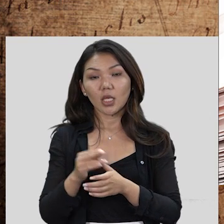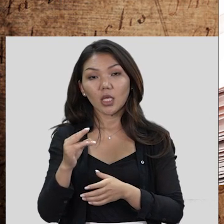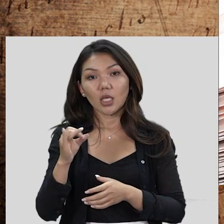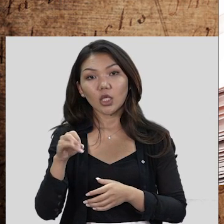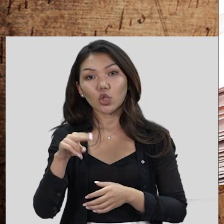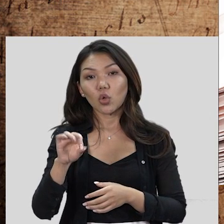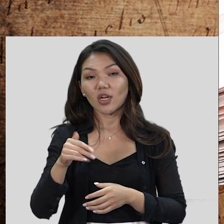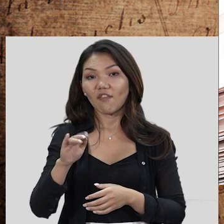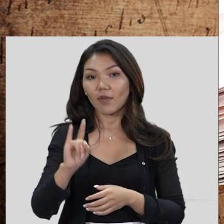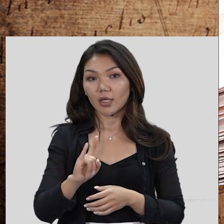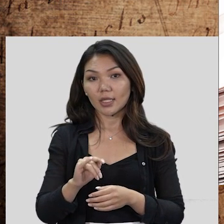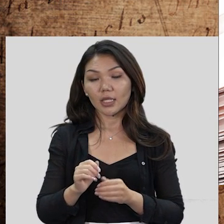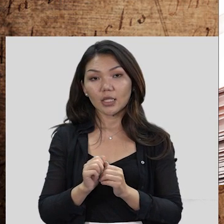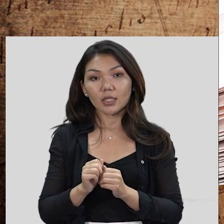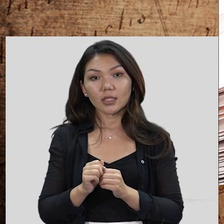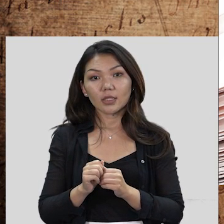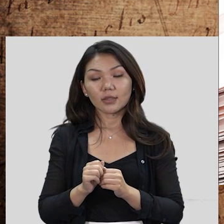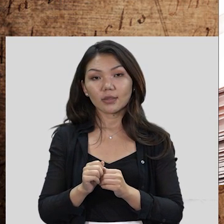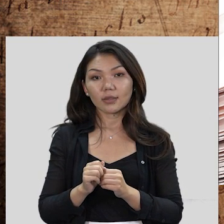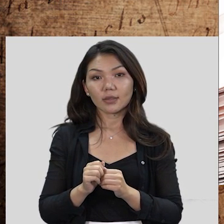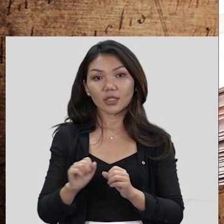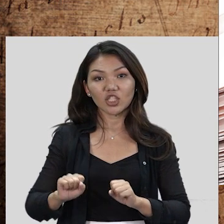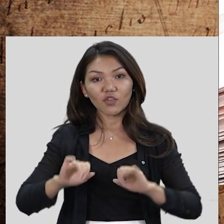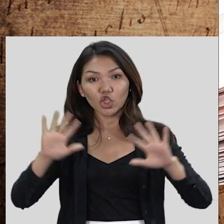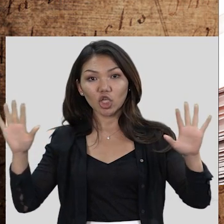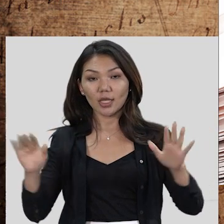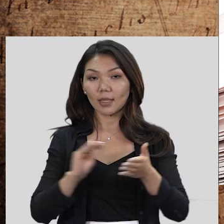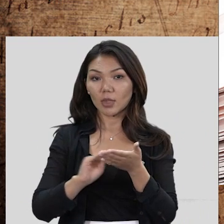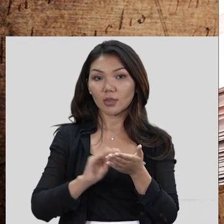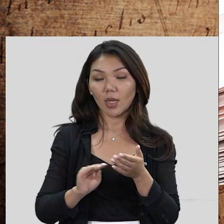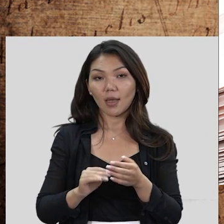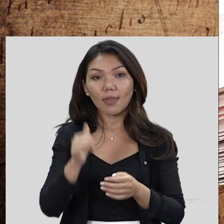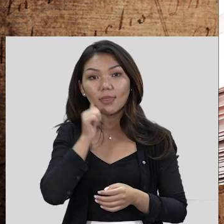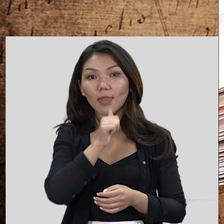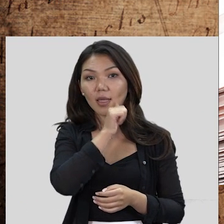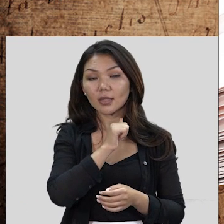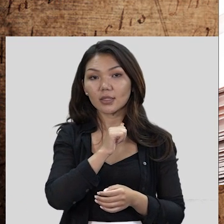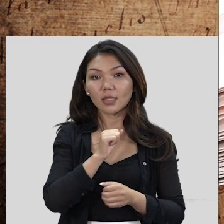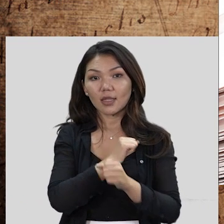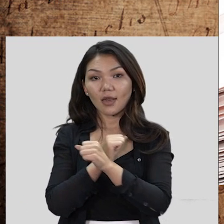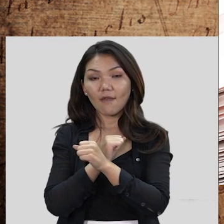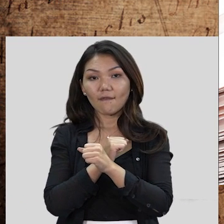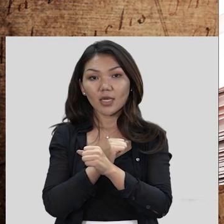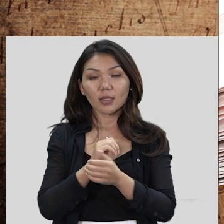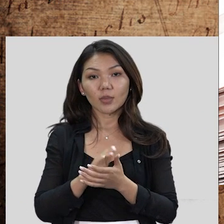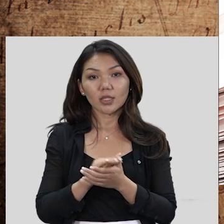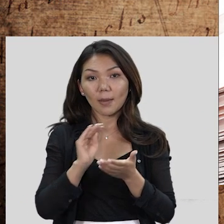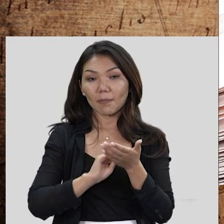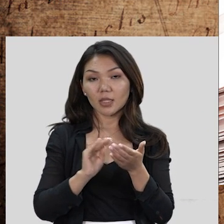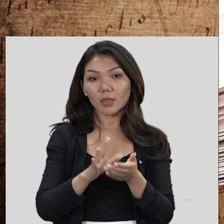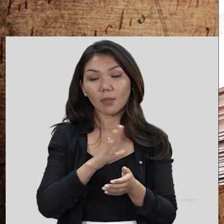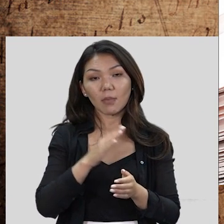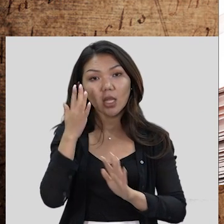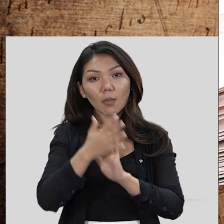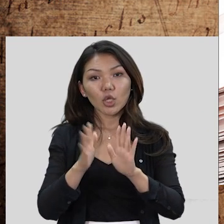резьба так греки называли таинственную для них египетскую письменность которая в последние века до новой эры было понятно